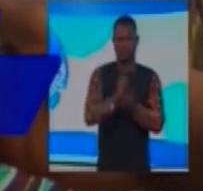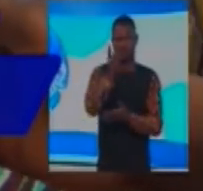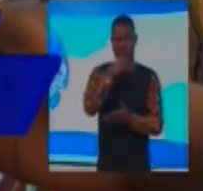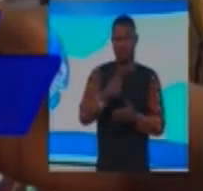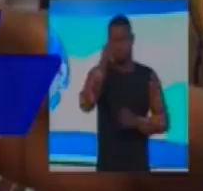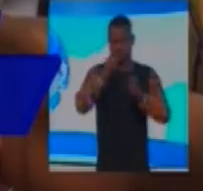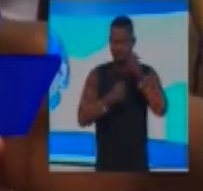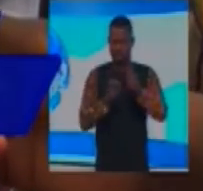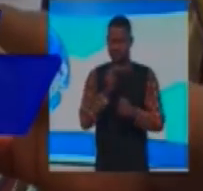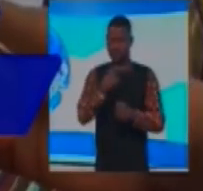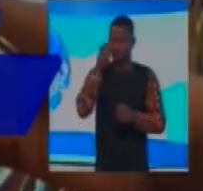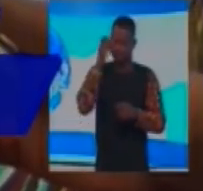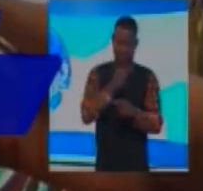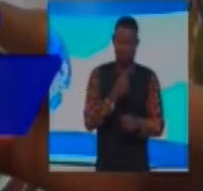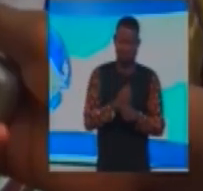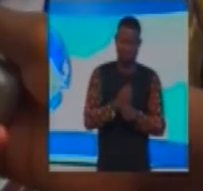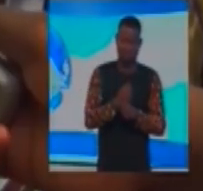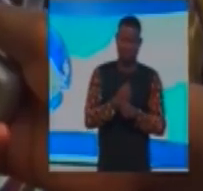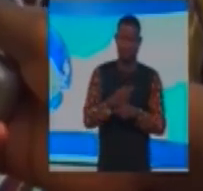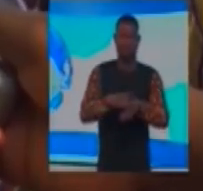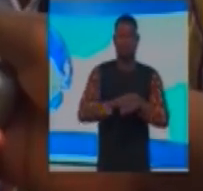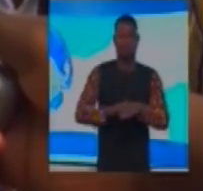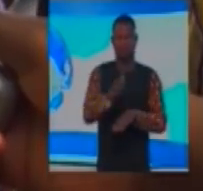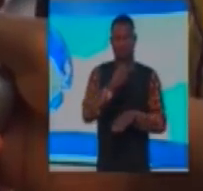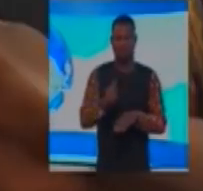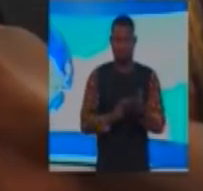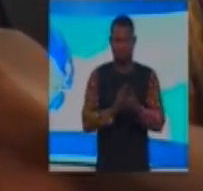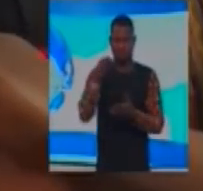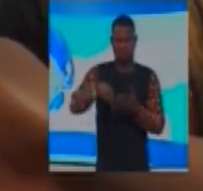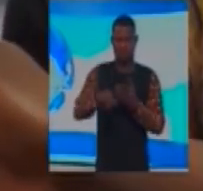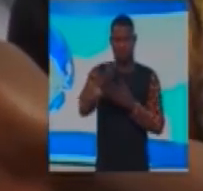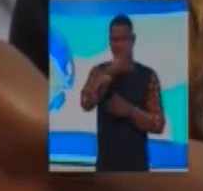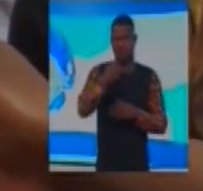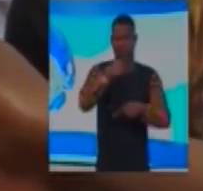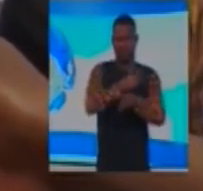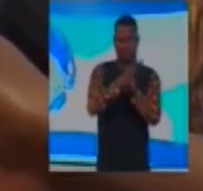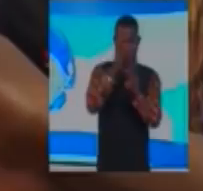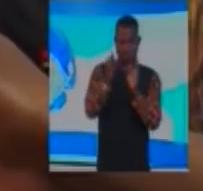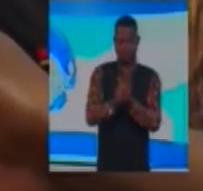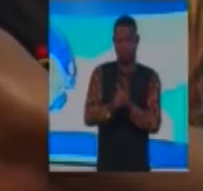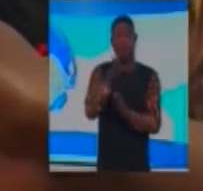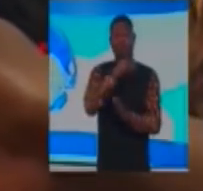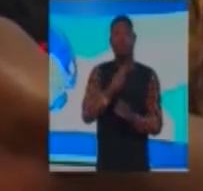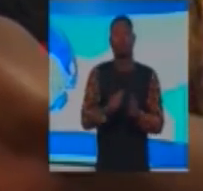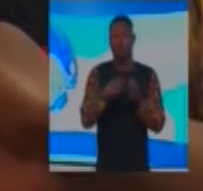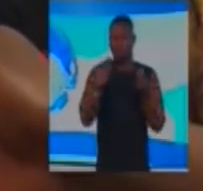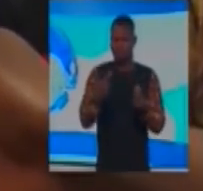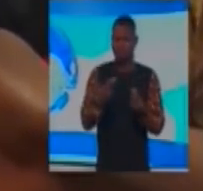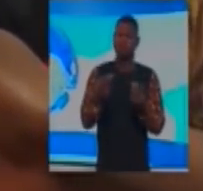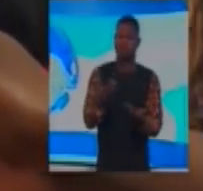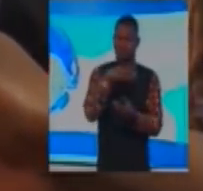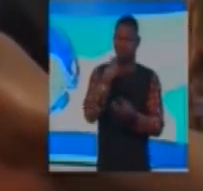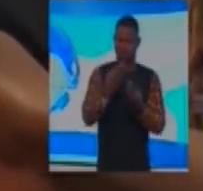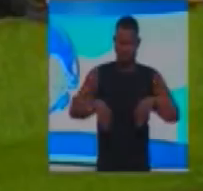nous devons actionner autant, aussi bien sur la consommation que sur la production. D'où la pertinence de cette journée que nous